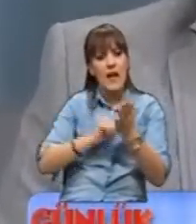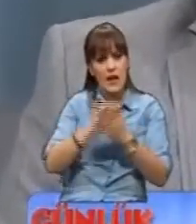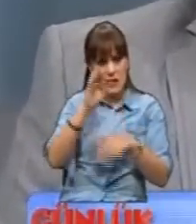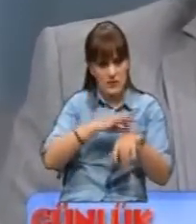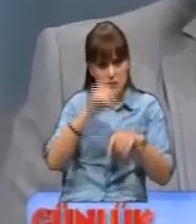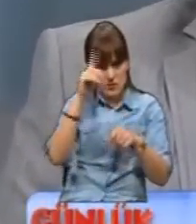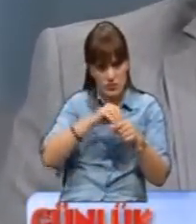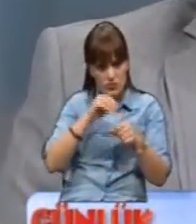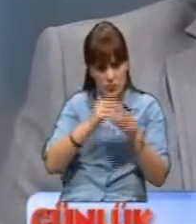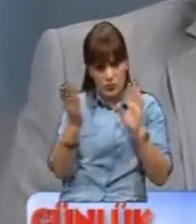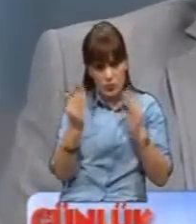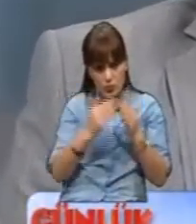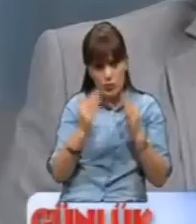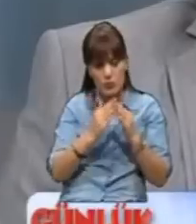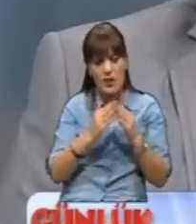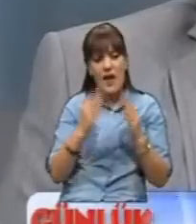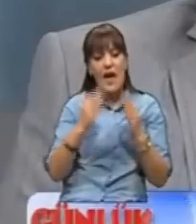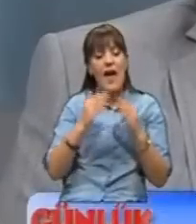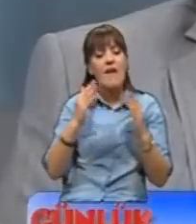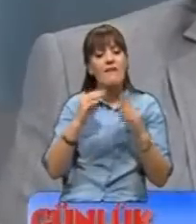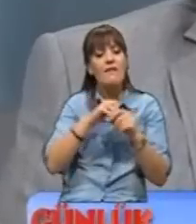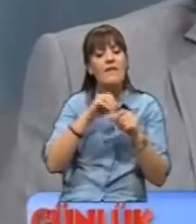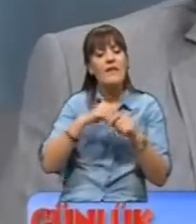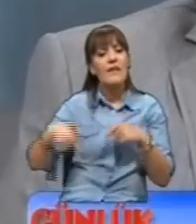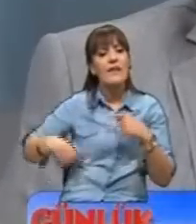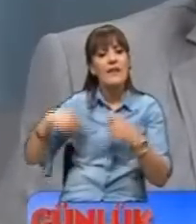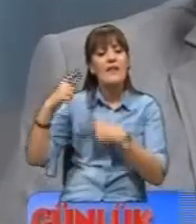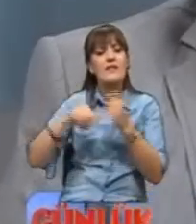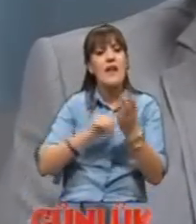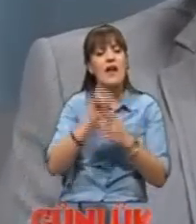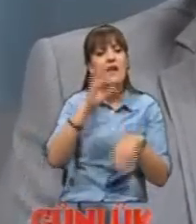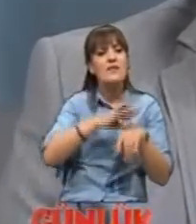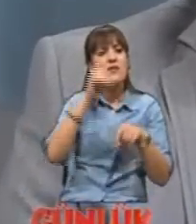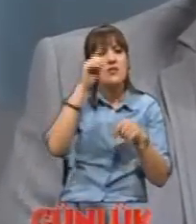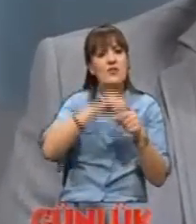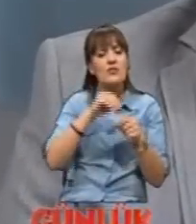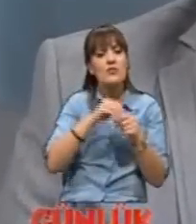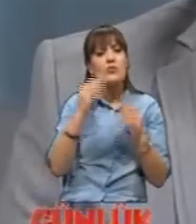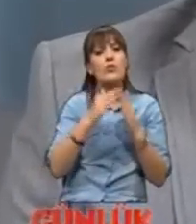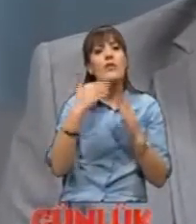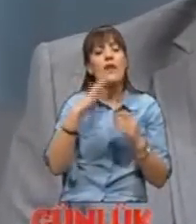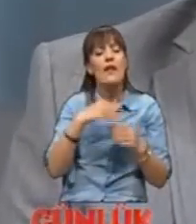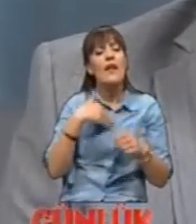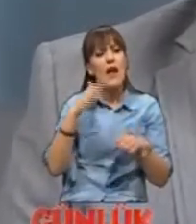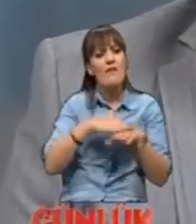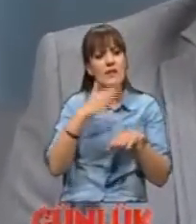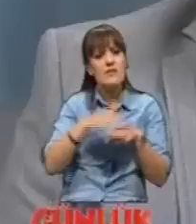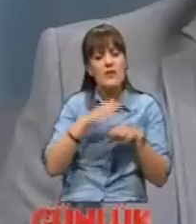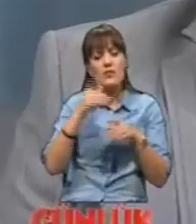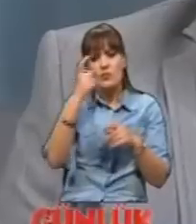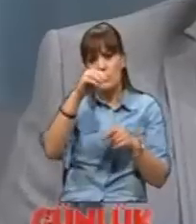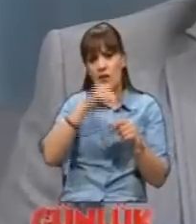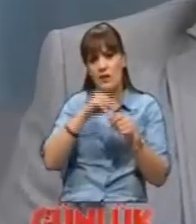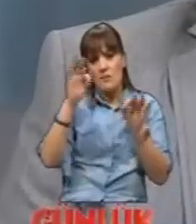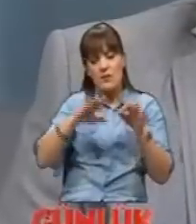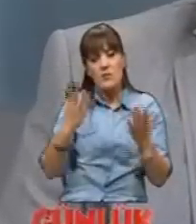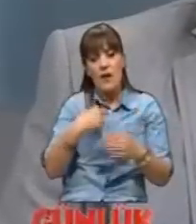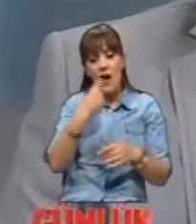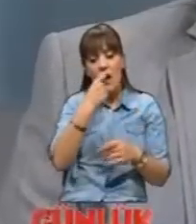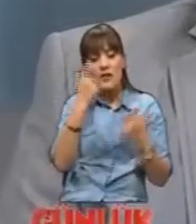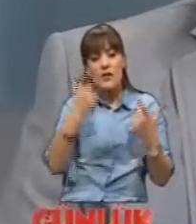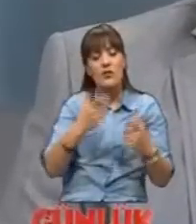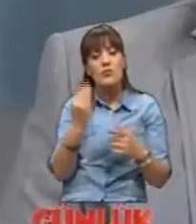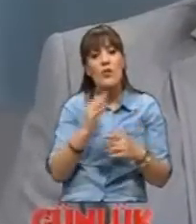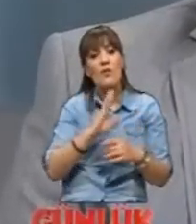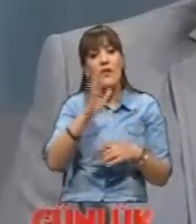Evde diyaliz her hasta için uygun değil. Türkiye'de hani yavaş yavaş evde diyaliz olayı başladı ama Ankara'da çok